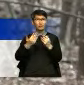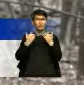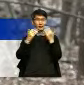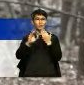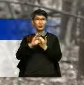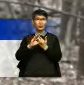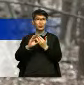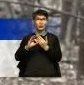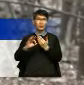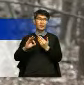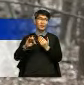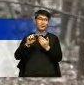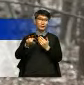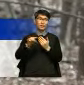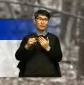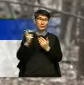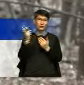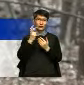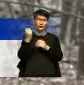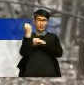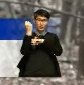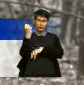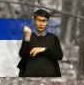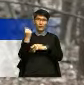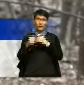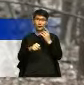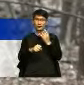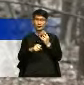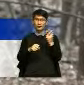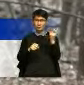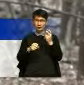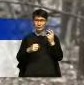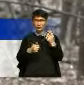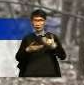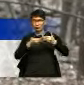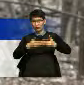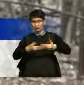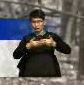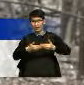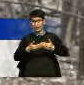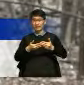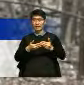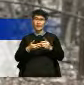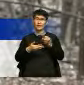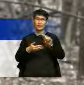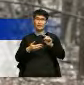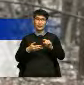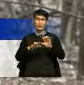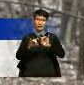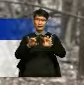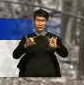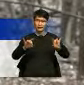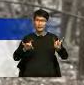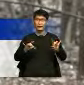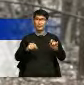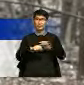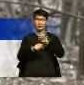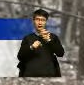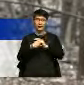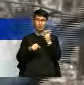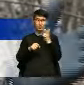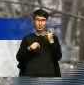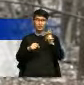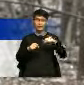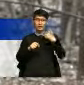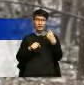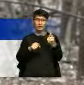되면 저희가 성충으로 조사를 기본적으로 하고 있는 체장이라든가 체중 그리고 그각 개체마다의 생물학적 특성을 조사한